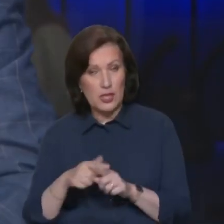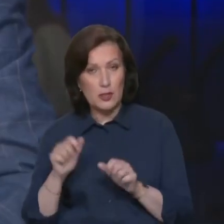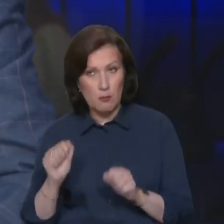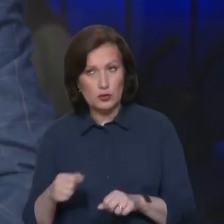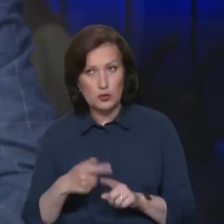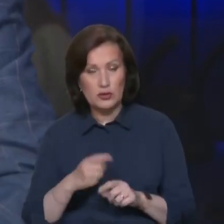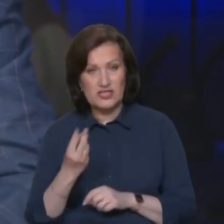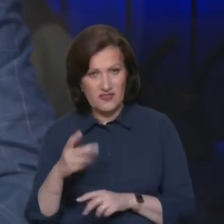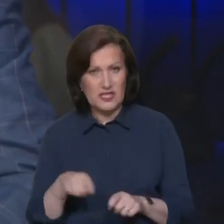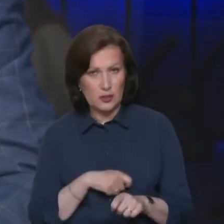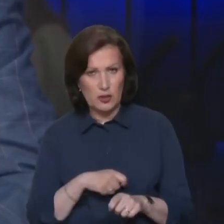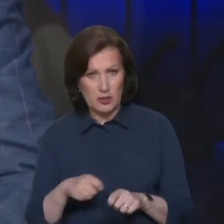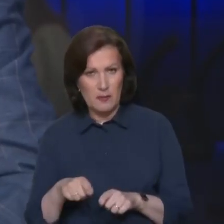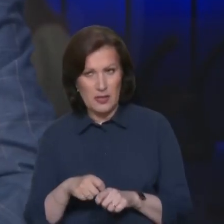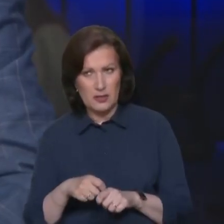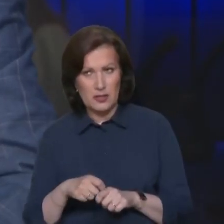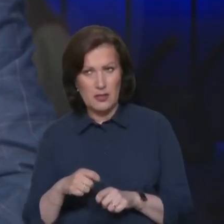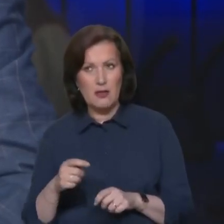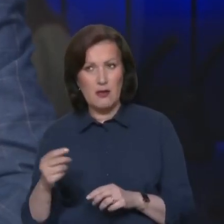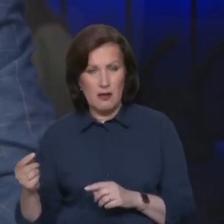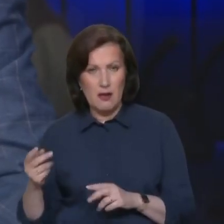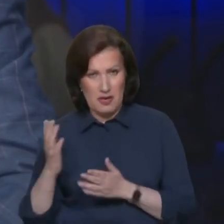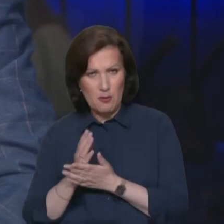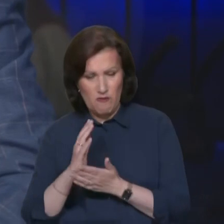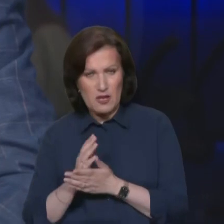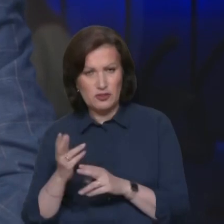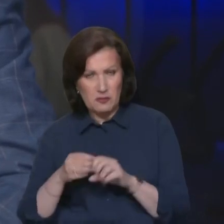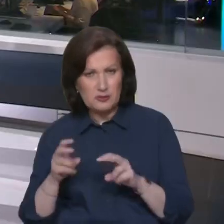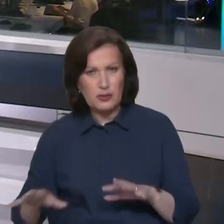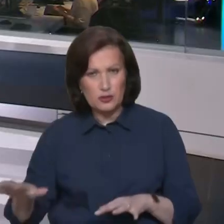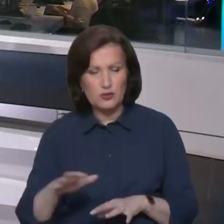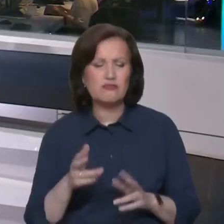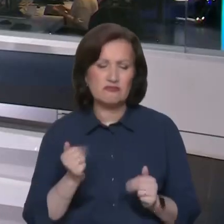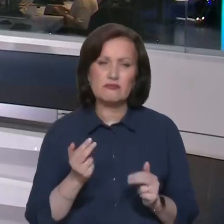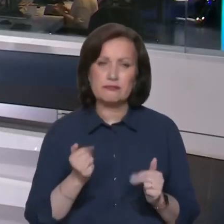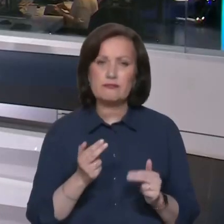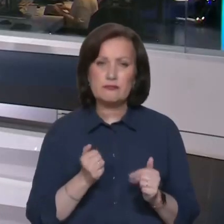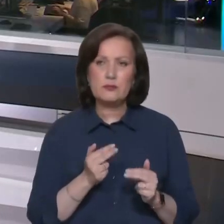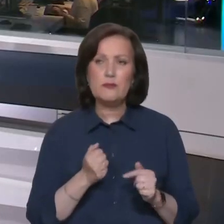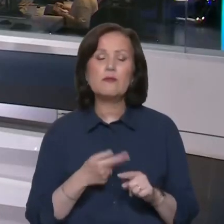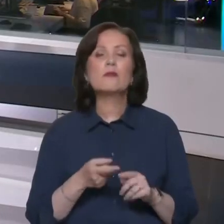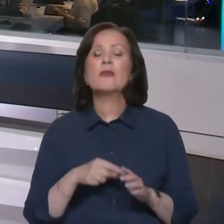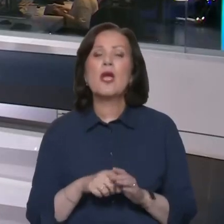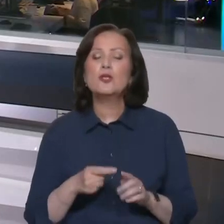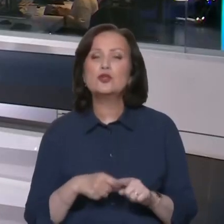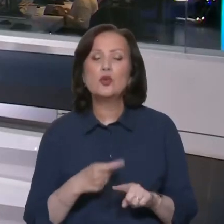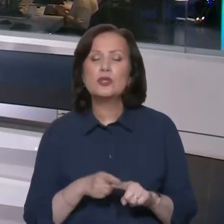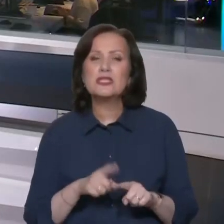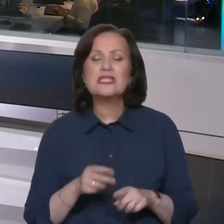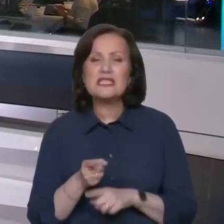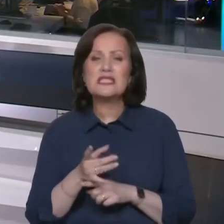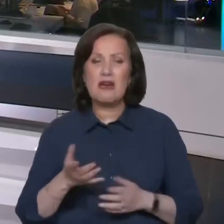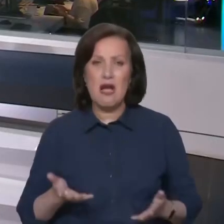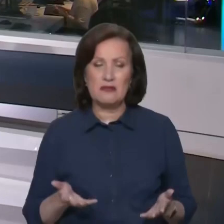ось ці 12 кілометрів перейти, перебуваючи в безпечній зоні, я вас правильно зрозумів? Саме так. От, що це за